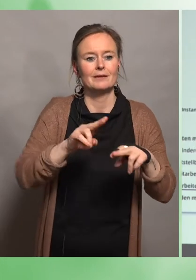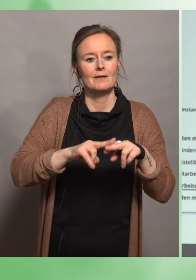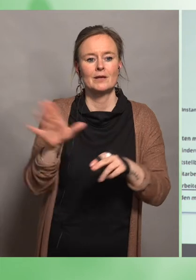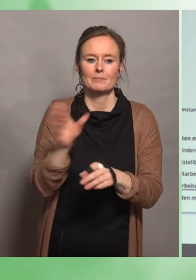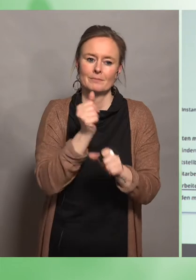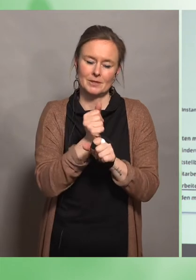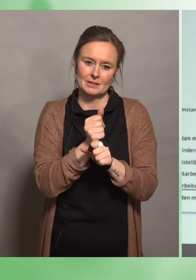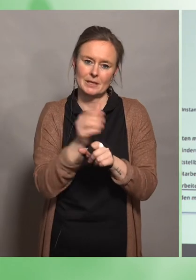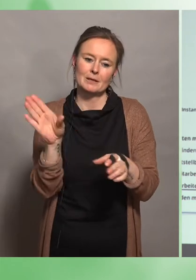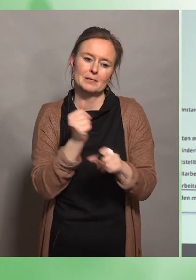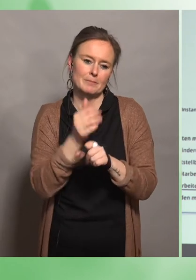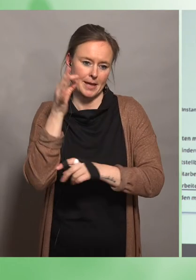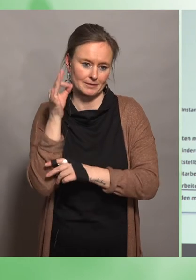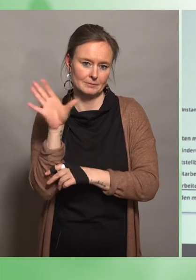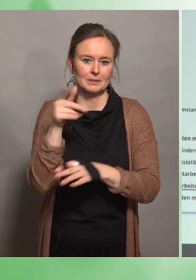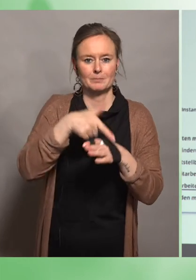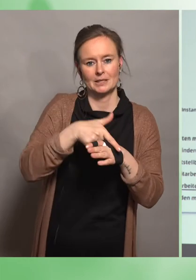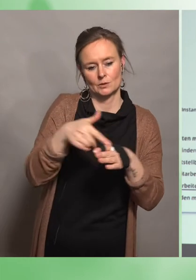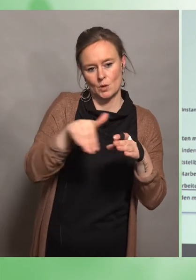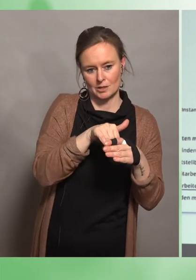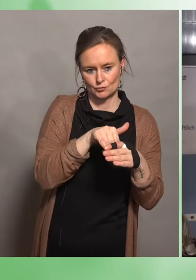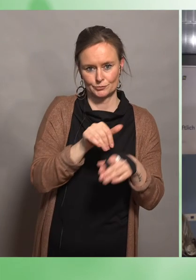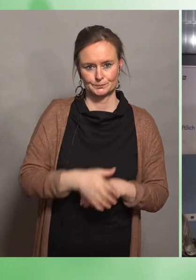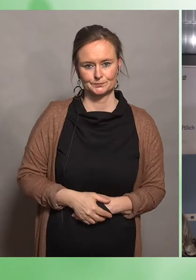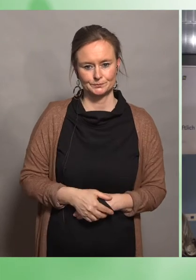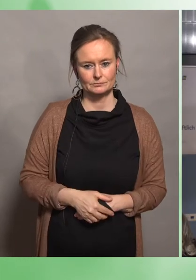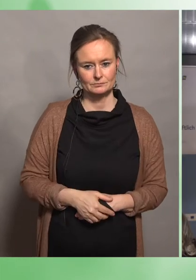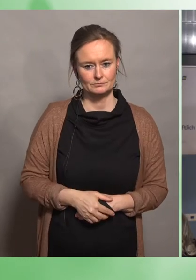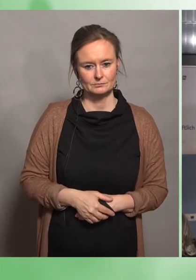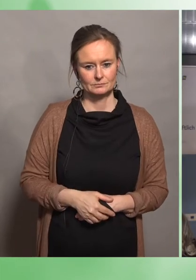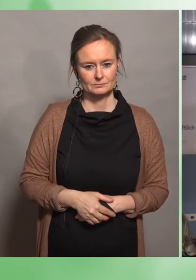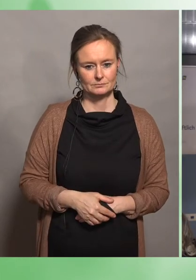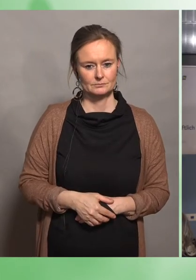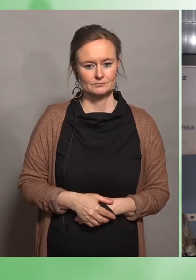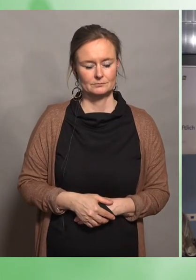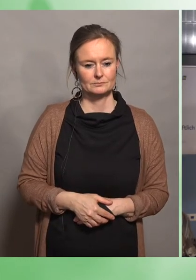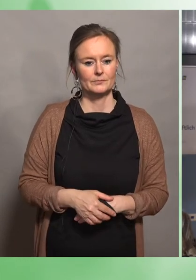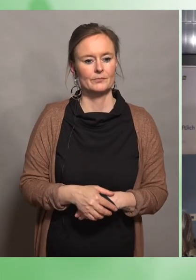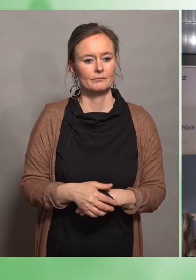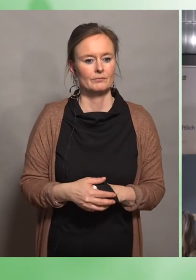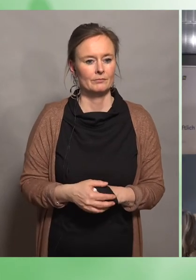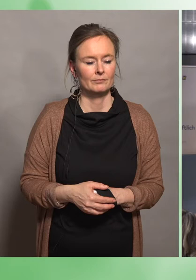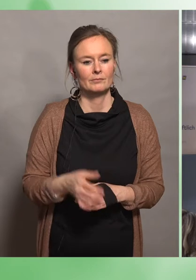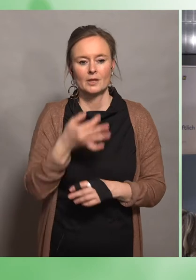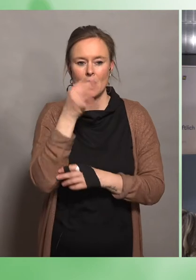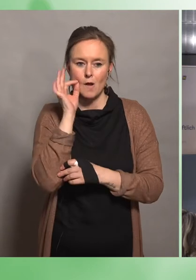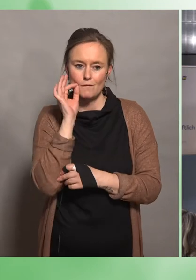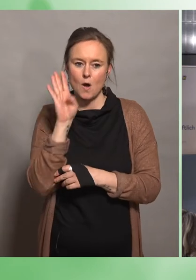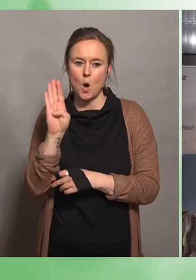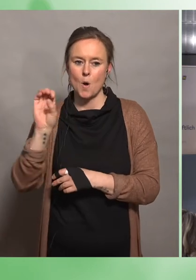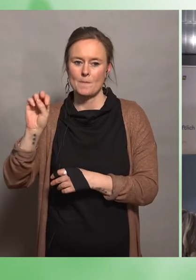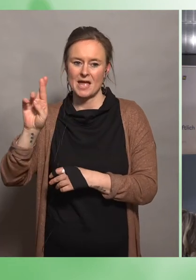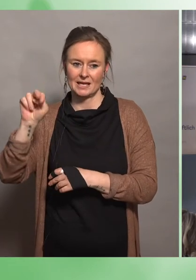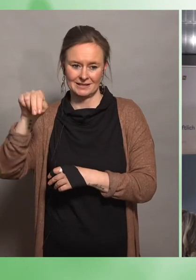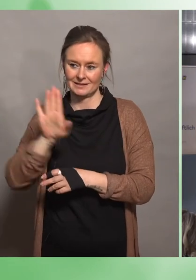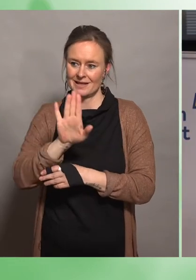oder eine Mitarbeiterin mit Behinderung eingestellt wird. Ja. Vielen Dank. Frau Perner, Ihre Position ist dann eigens